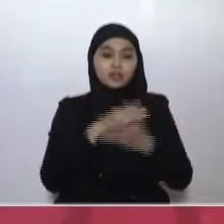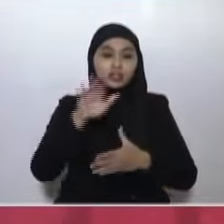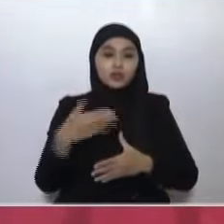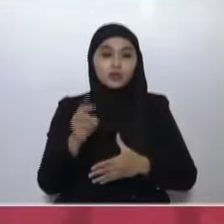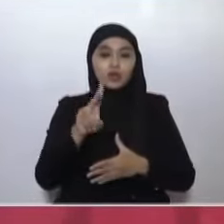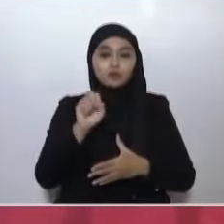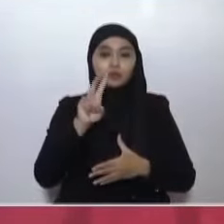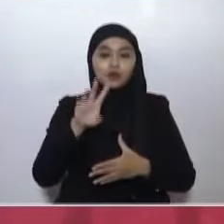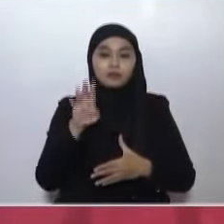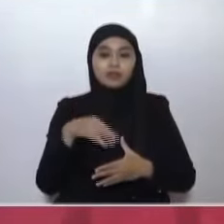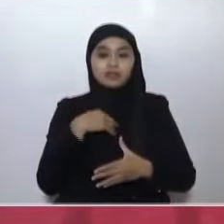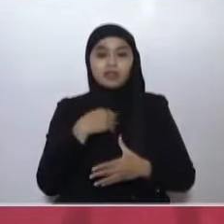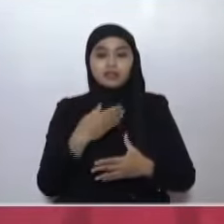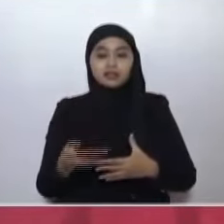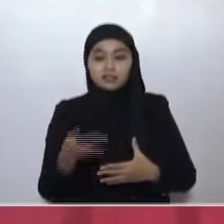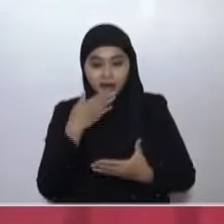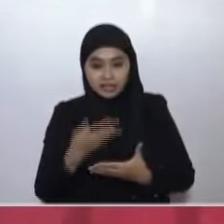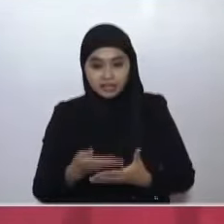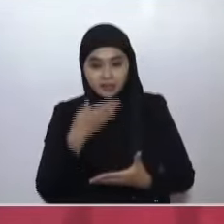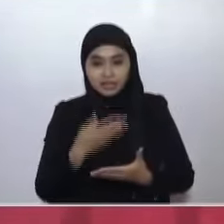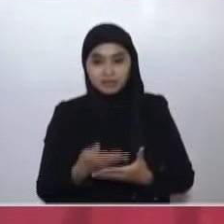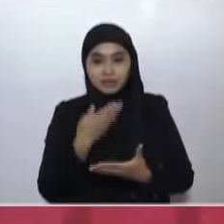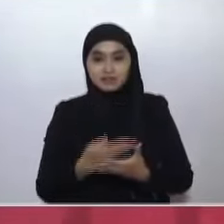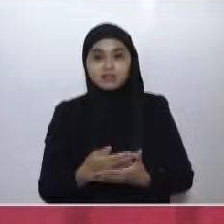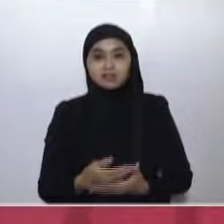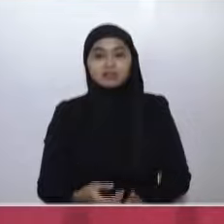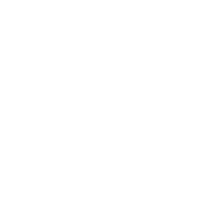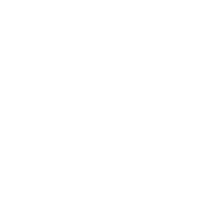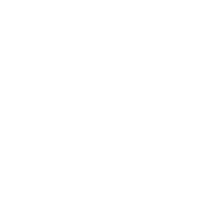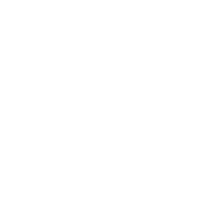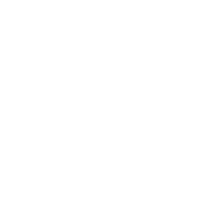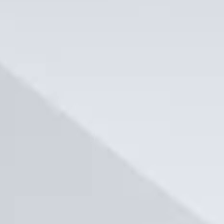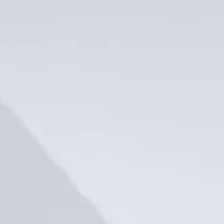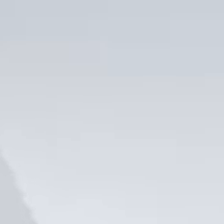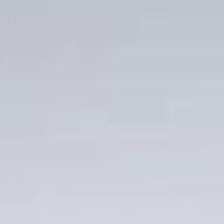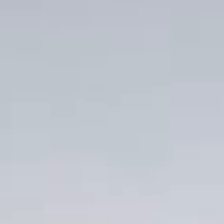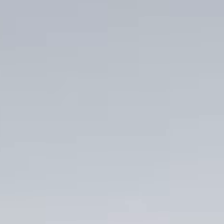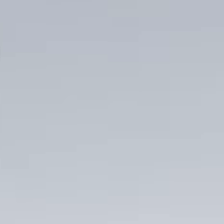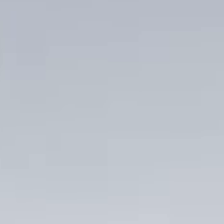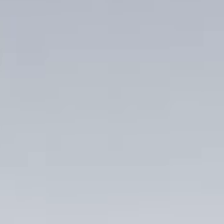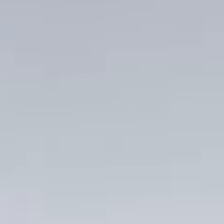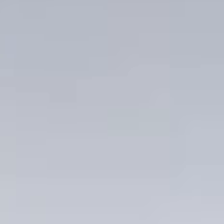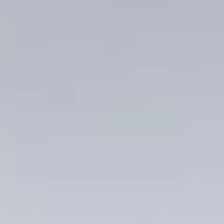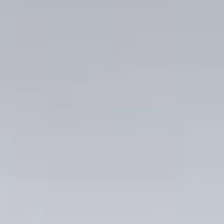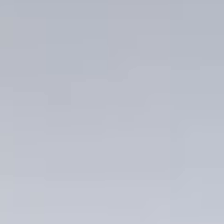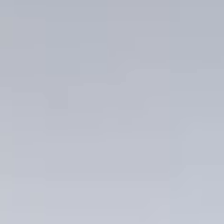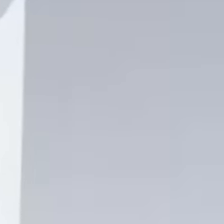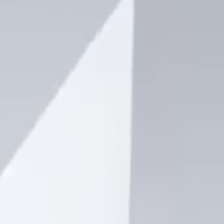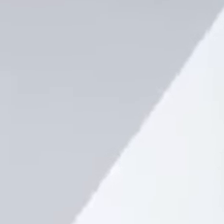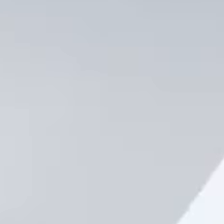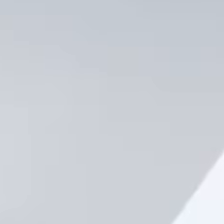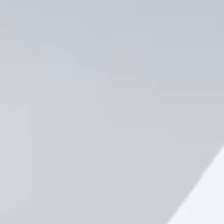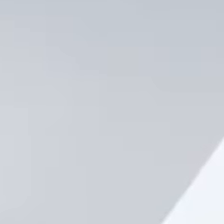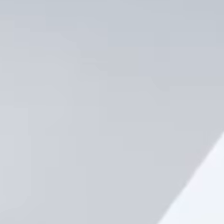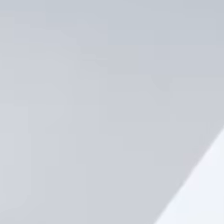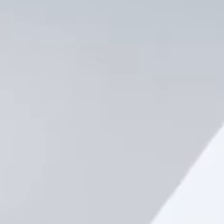saya nityya Anis Terima kasih sampai jumpa Selamat malam jelajahi cara baru mendapatkan informasi